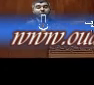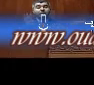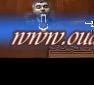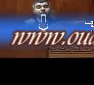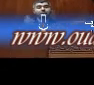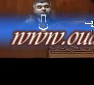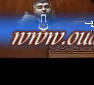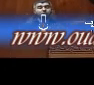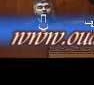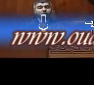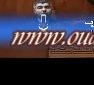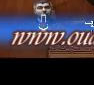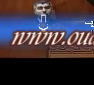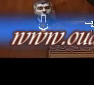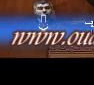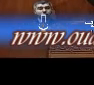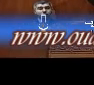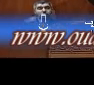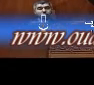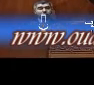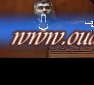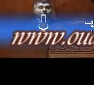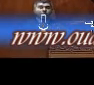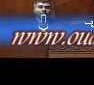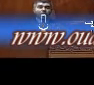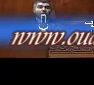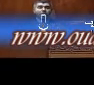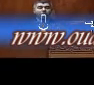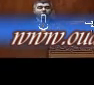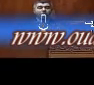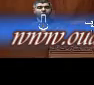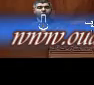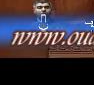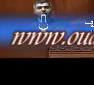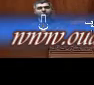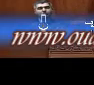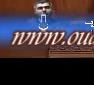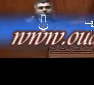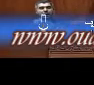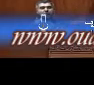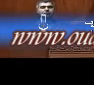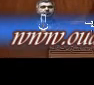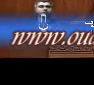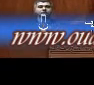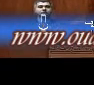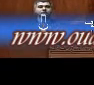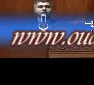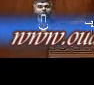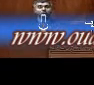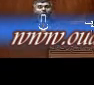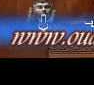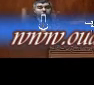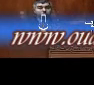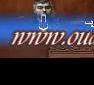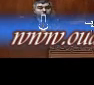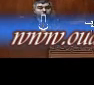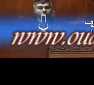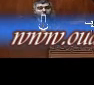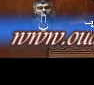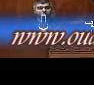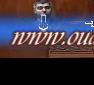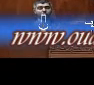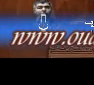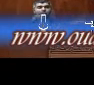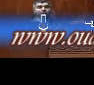الذي هو التأهيل الترابي لفائدة ساكنة المناطق التي تعاني من العزلة. ومما ميز الشرط الثاني من المبادرة ما